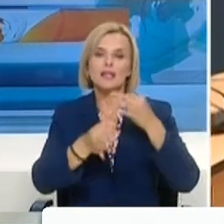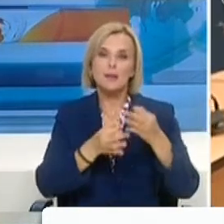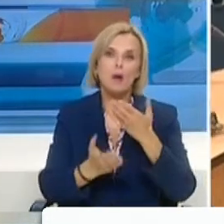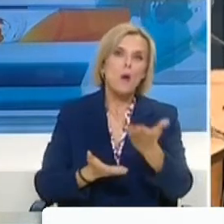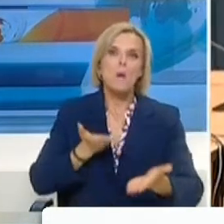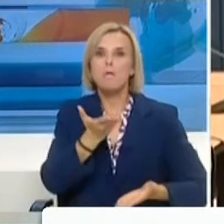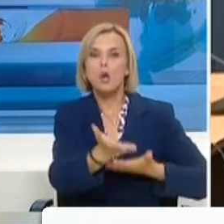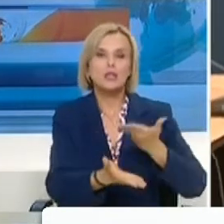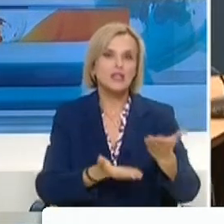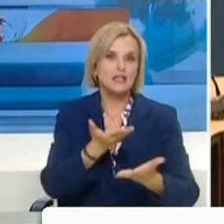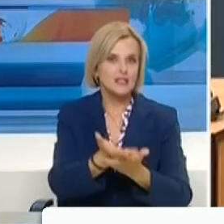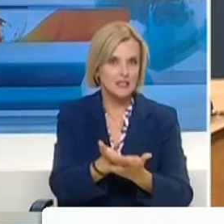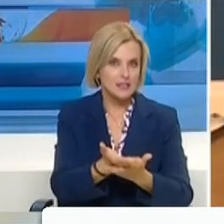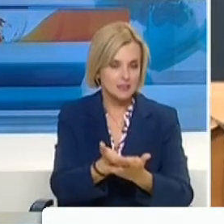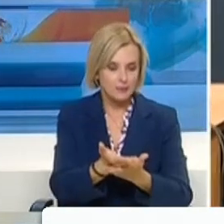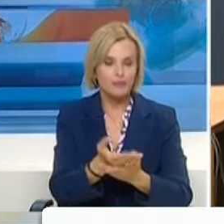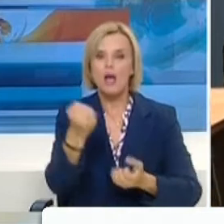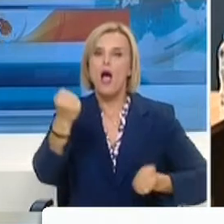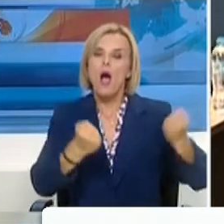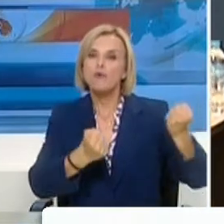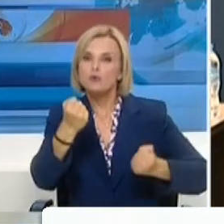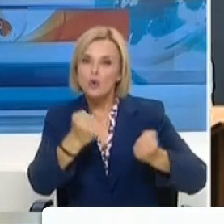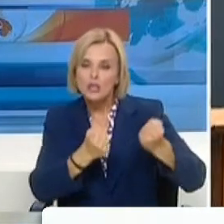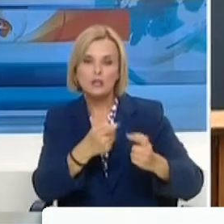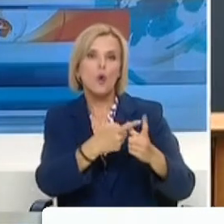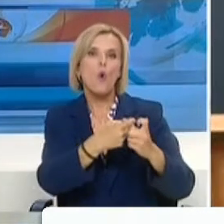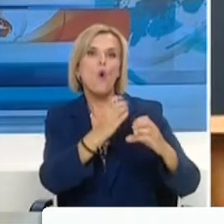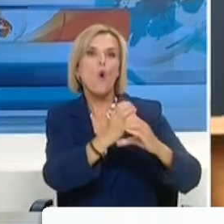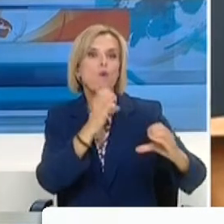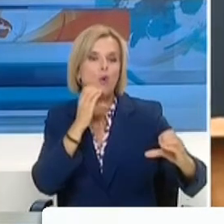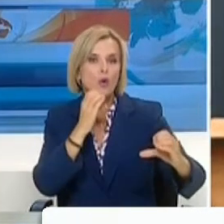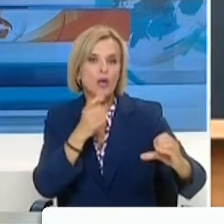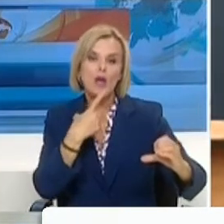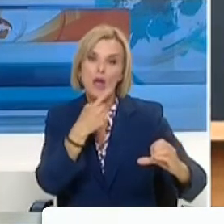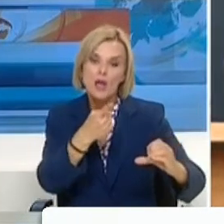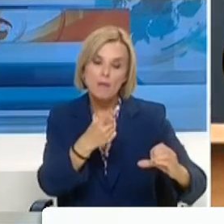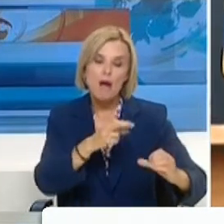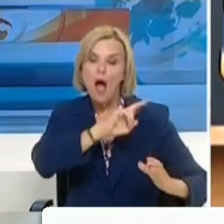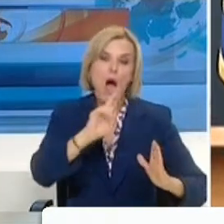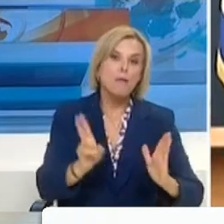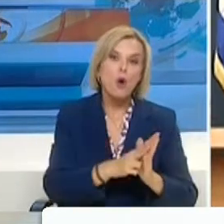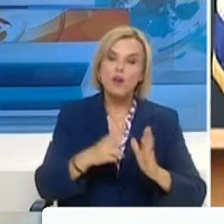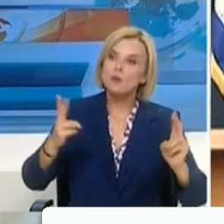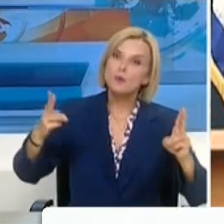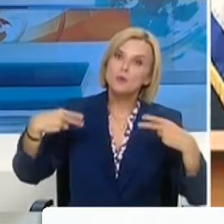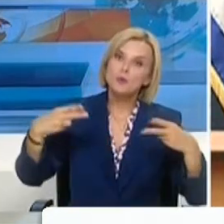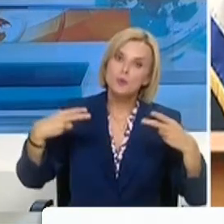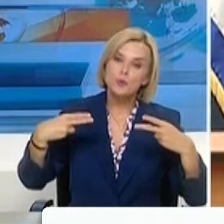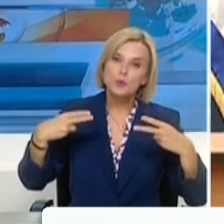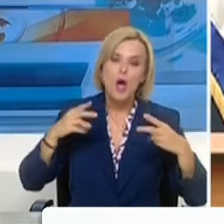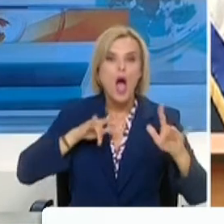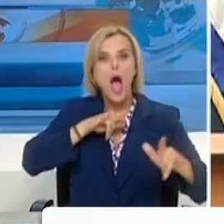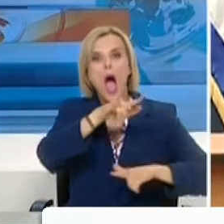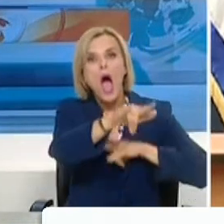δίνεται η οδηγία στις πτήσεις να υπάρχει κλιματισμός, αλλά στη λεωφορεία να μην λειτουργεί air condition και να είναι ανοιχτά τα παράθυρα, στα αεροπλάνα να μην υπάρχουν